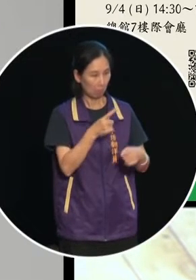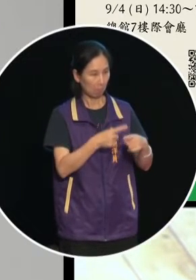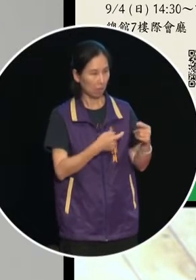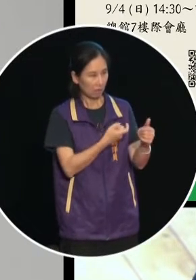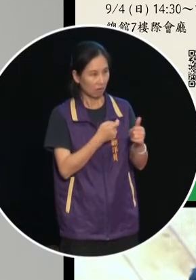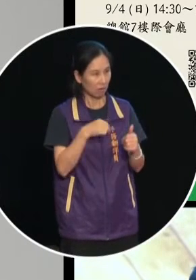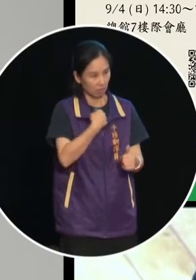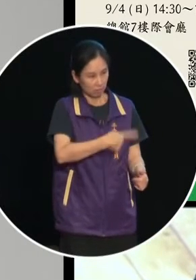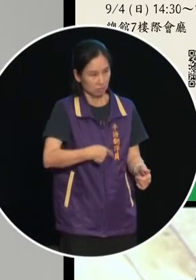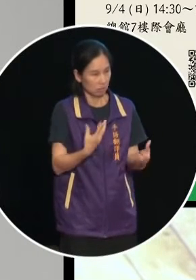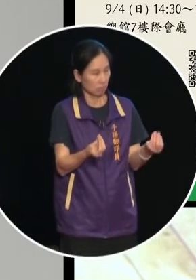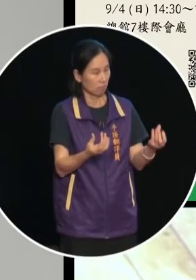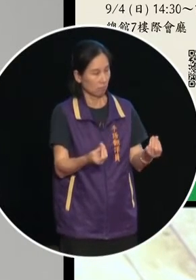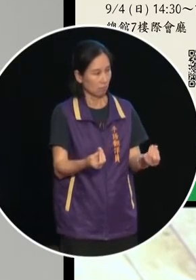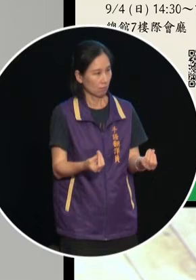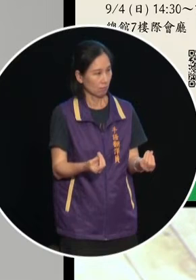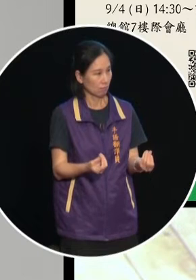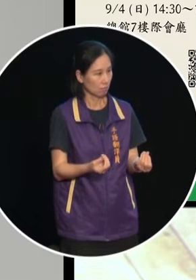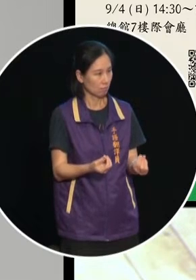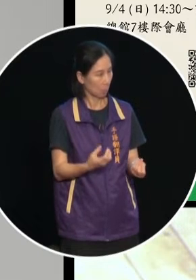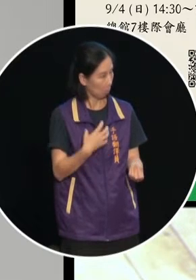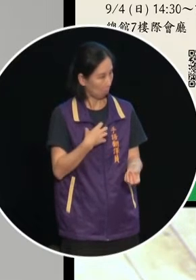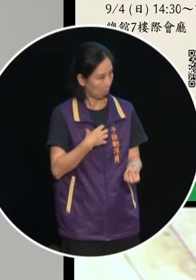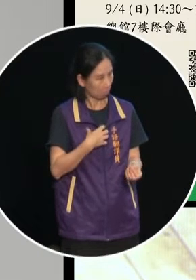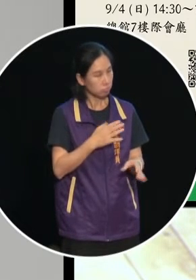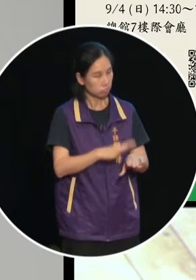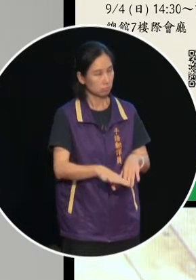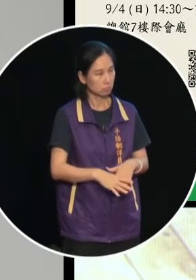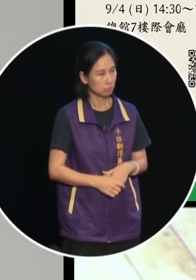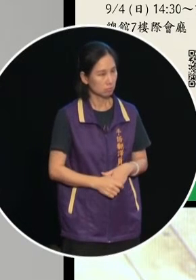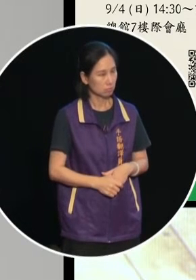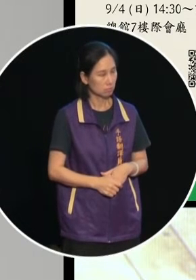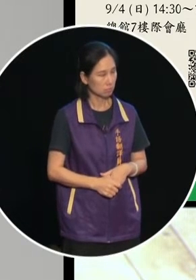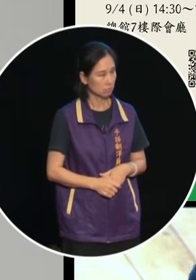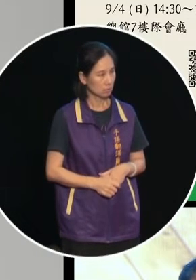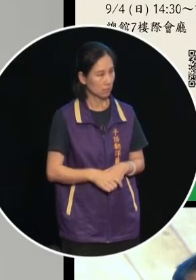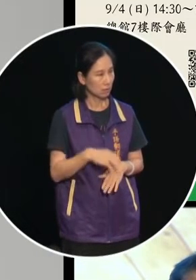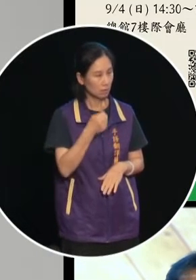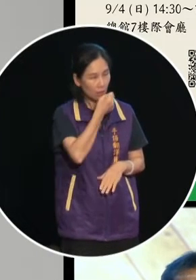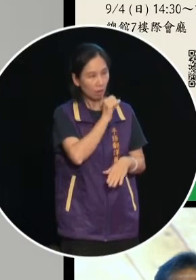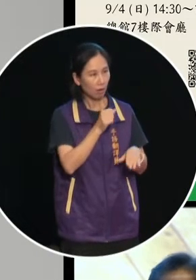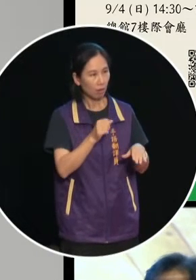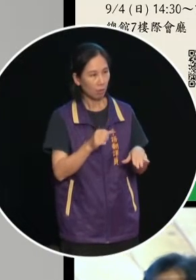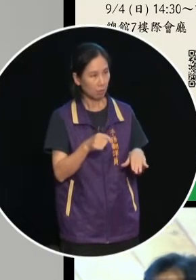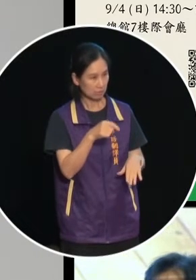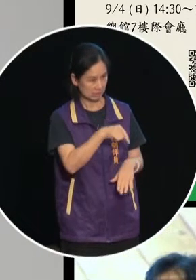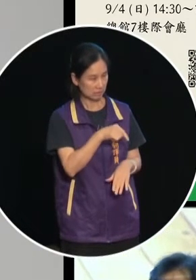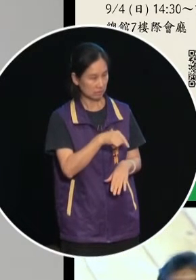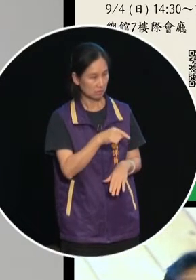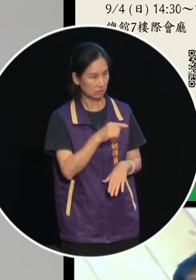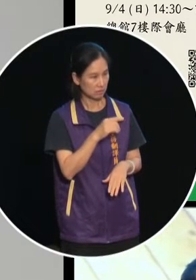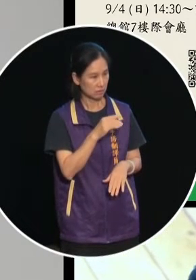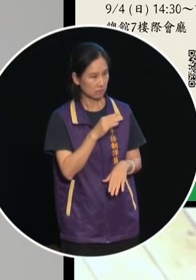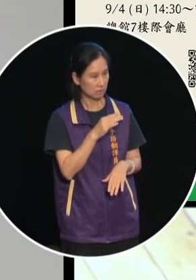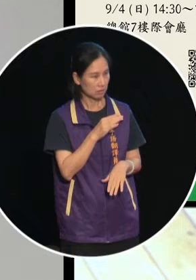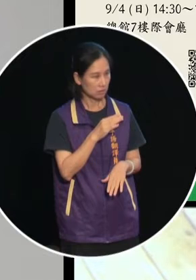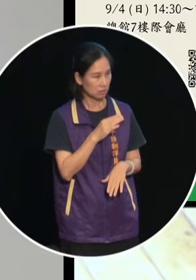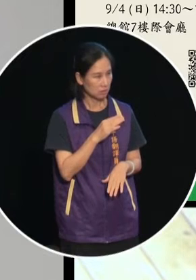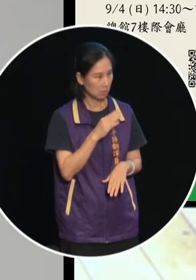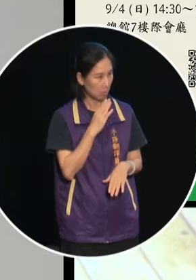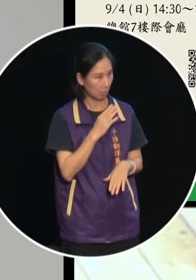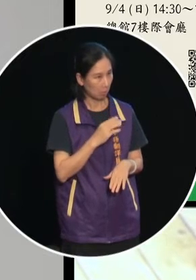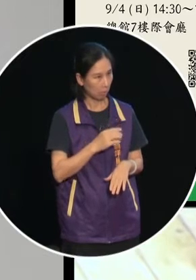世界变迁是非常危险。所以呢，我觉得台湾现在半导体世界最先